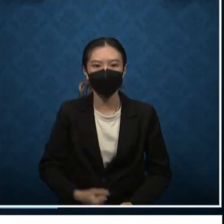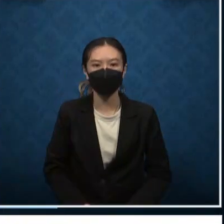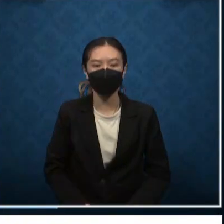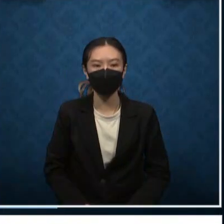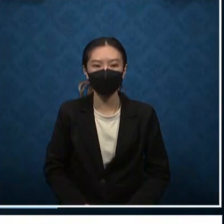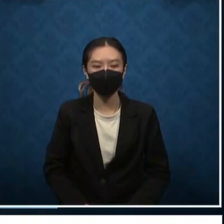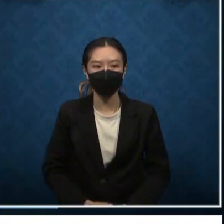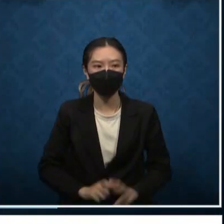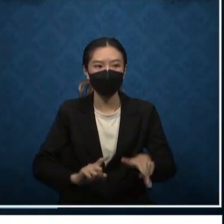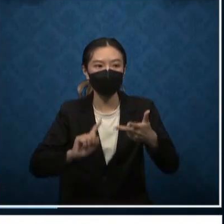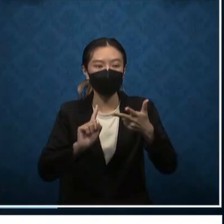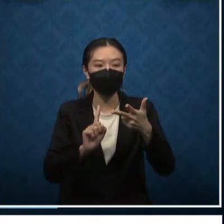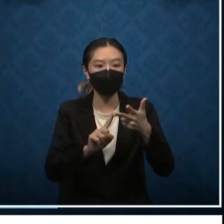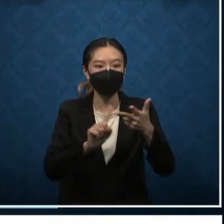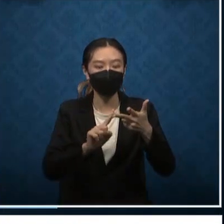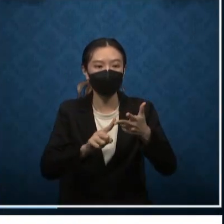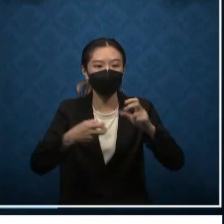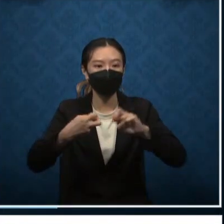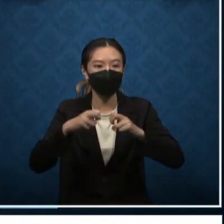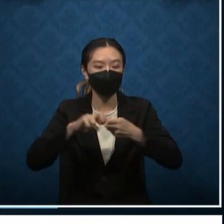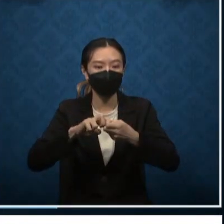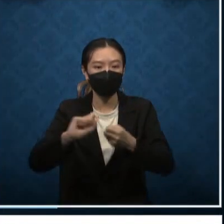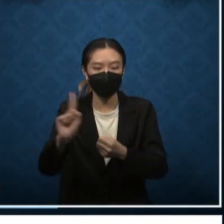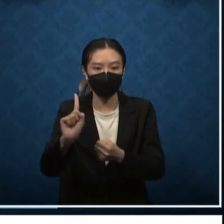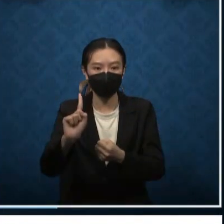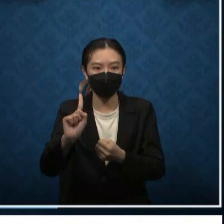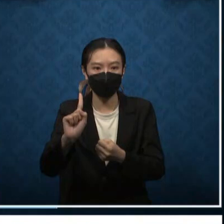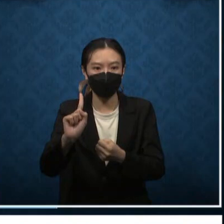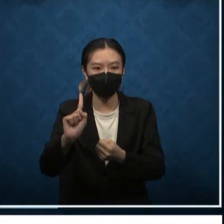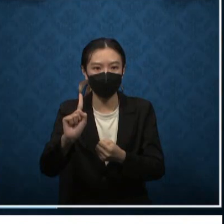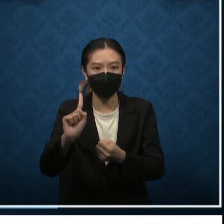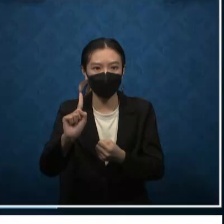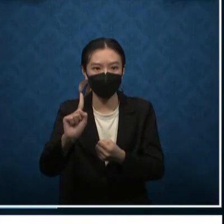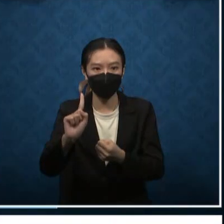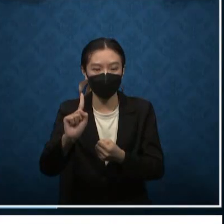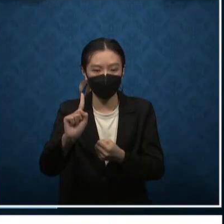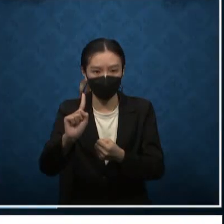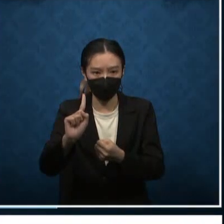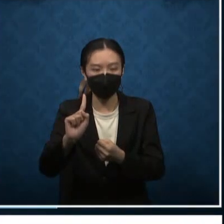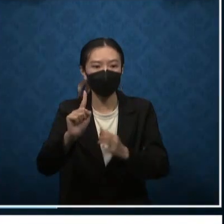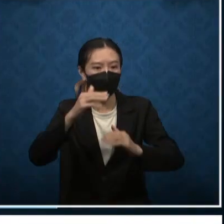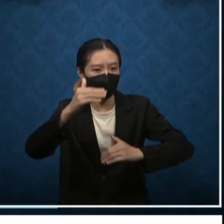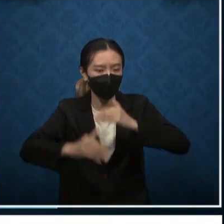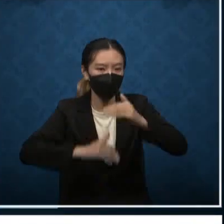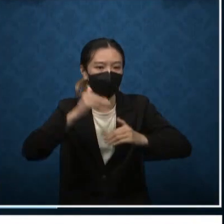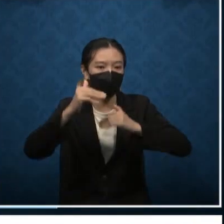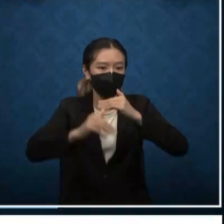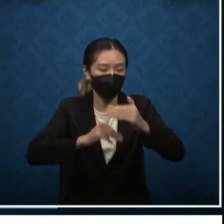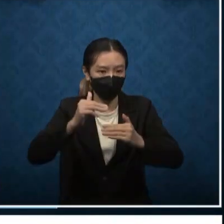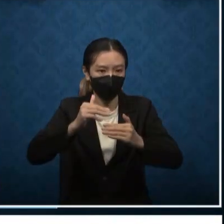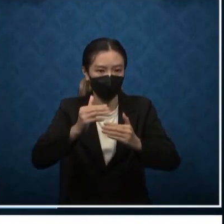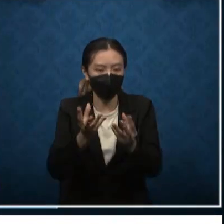ประเด็ที่ 3 ปัญหาข้อเสนอในระดบปิบัิการคืด้านการบุรณาการกบัติงในพ้นที่